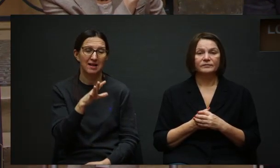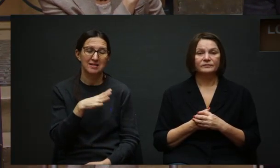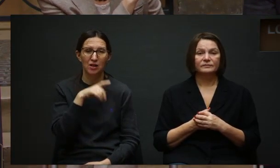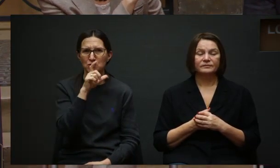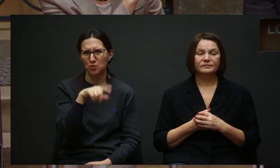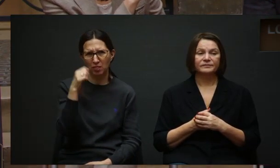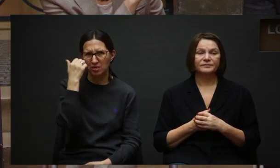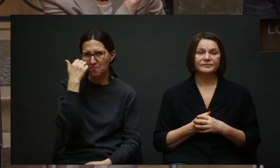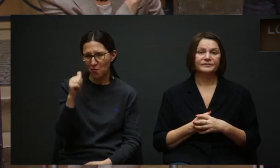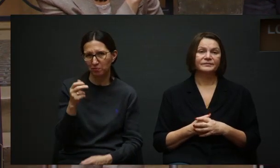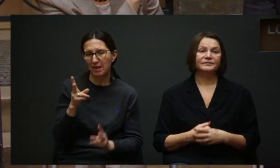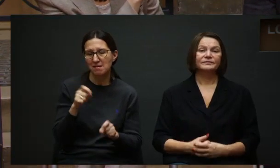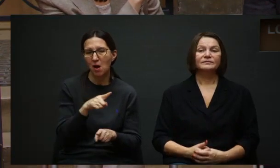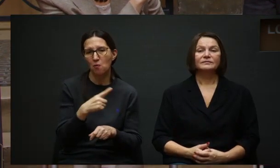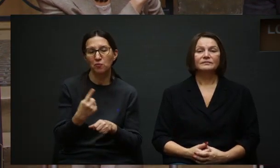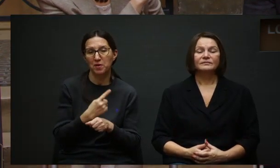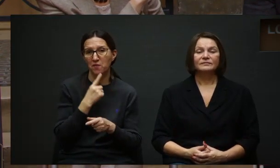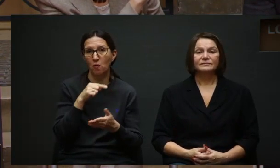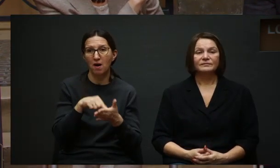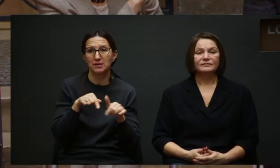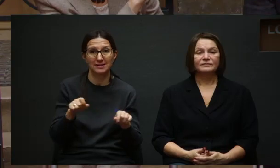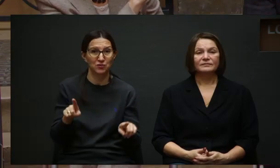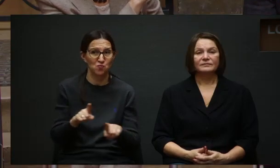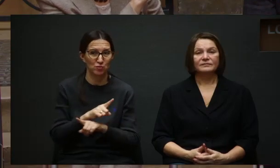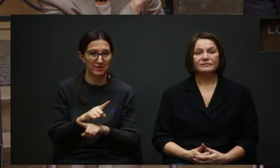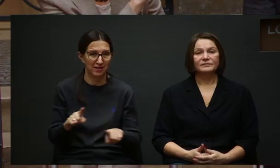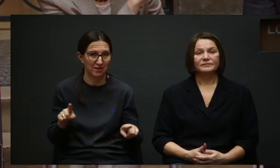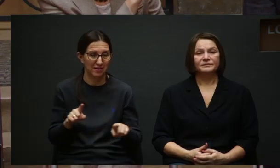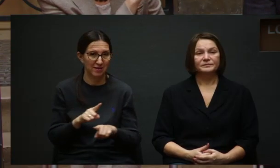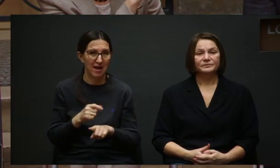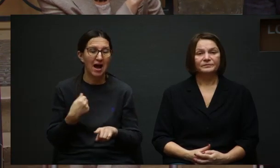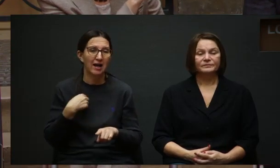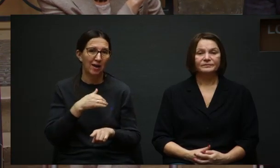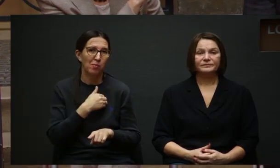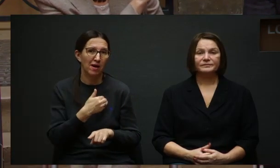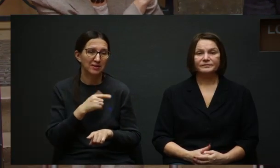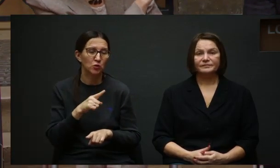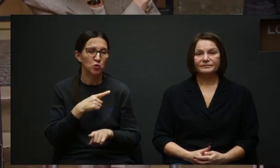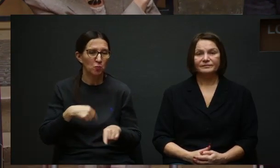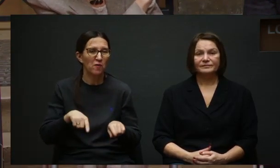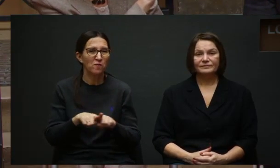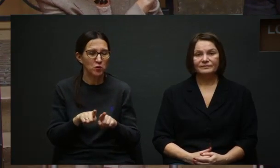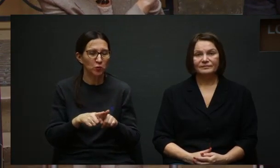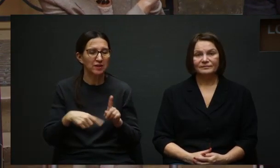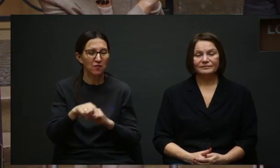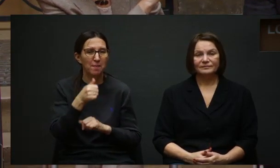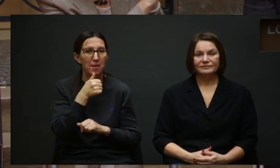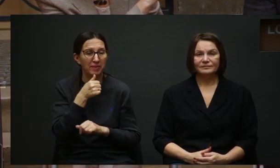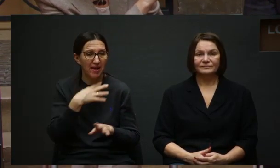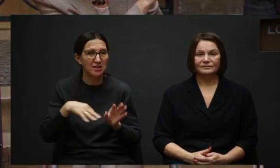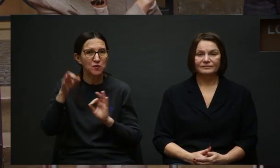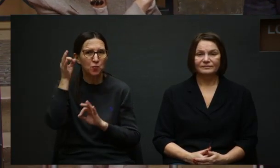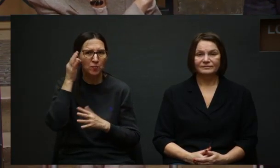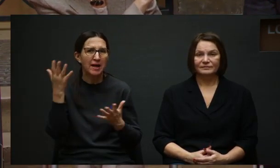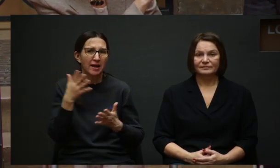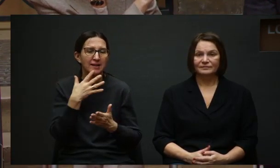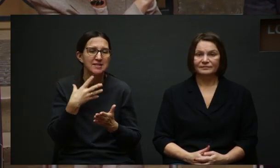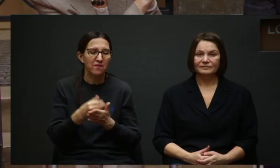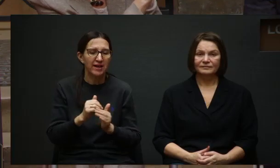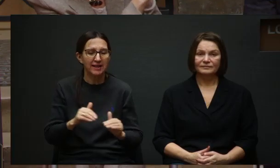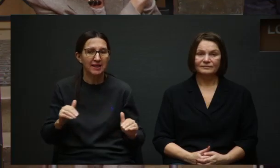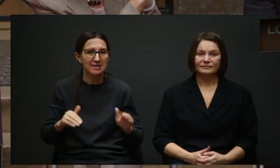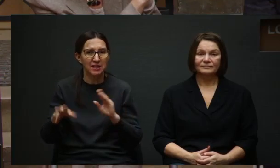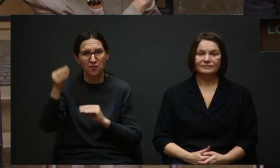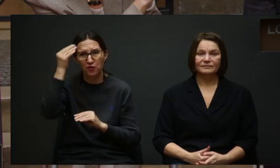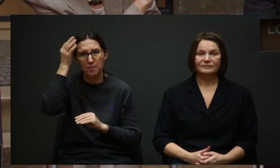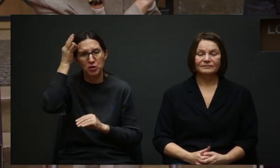не помнит, как он впервые оказался в музее. А я бы хотела, чтобы мы все-таки мы попытались вспомнить какие-то свои детские впечатления.